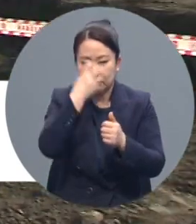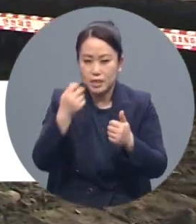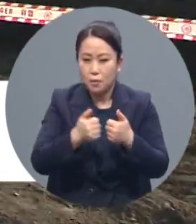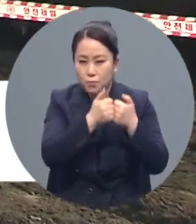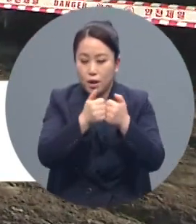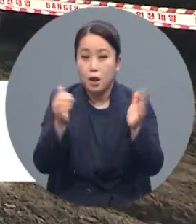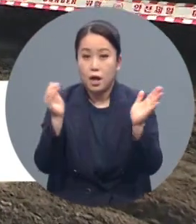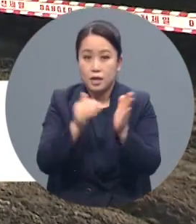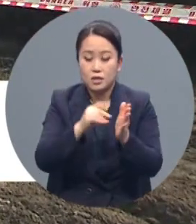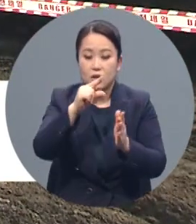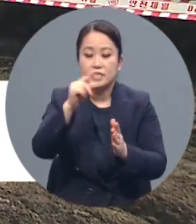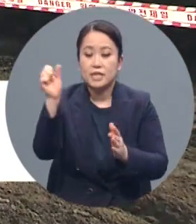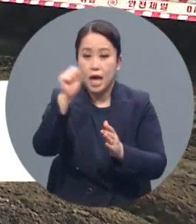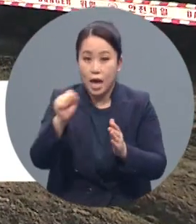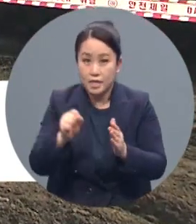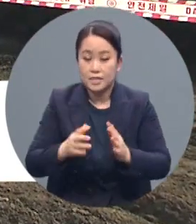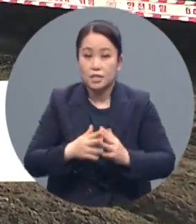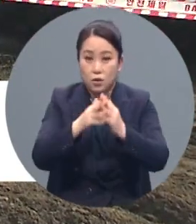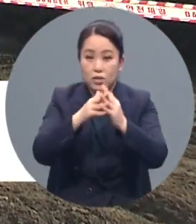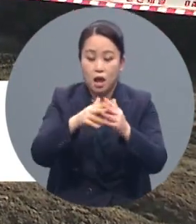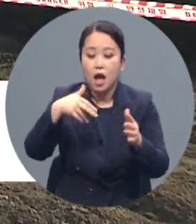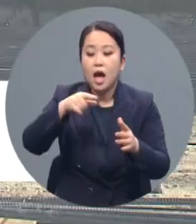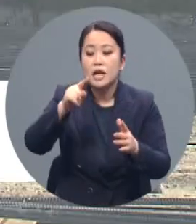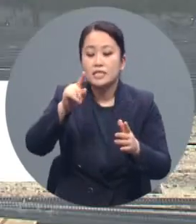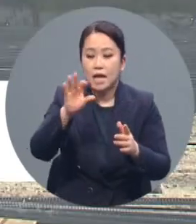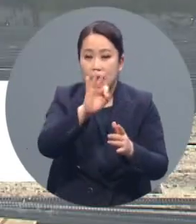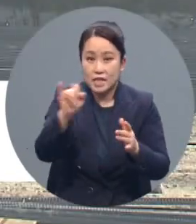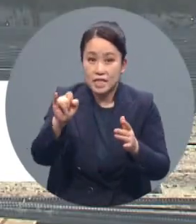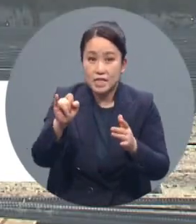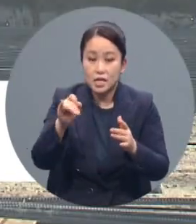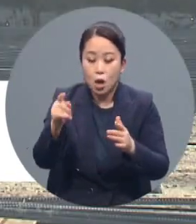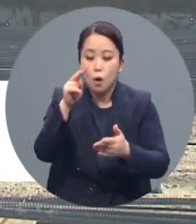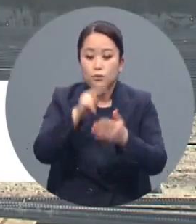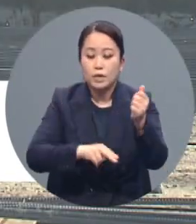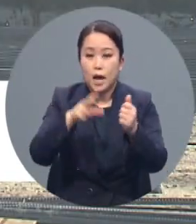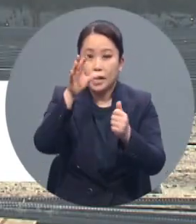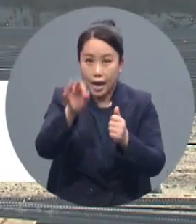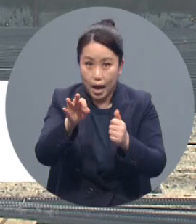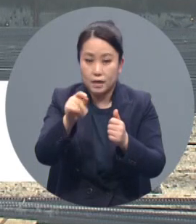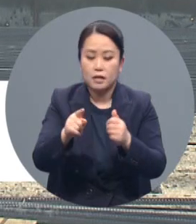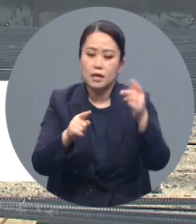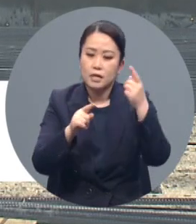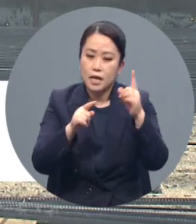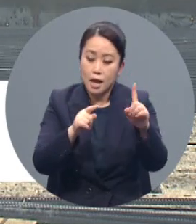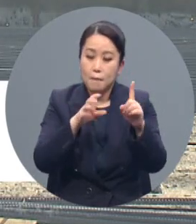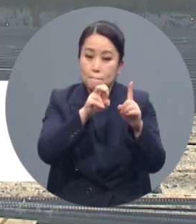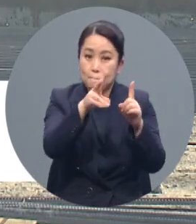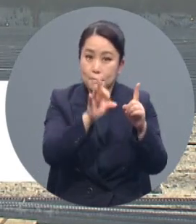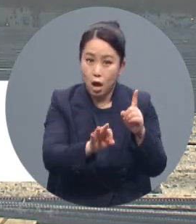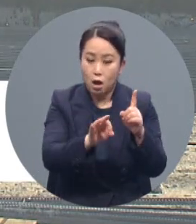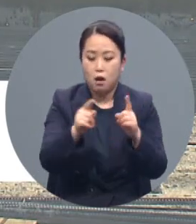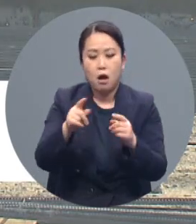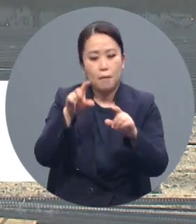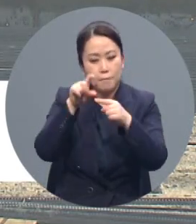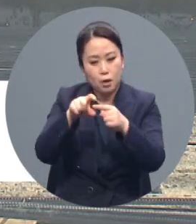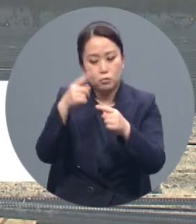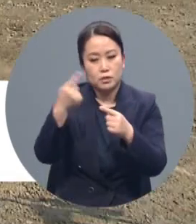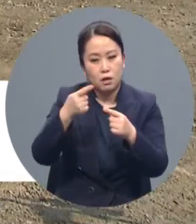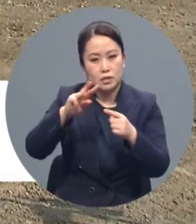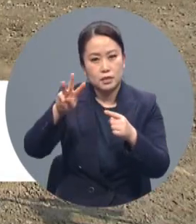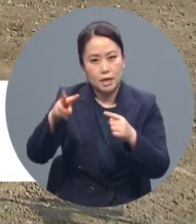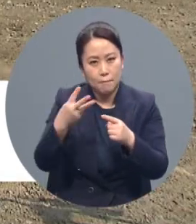컨설 컨소시엄이 건설하는 강서 자의 에코 델타 아파트 분양가 상한제 액을 3.3 제곱미터 당 평균